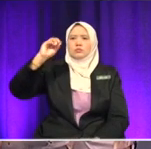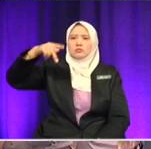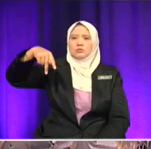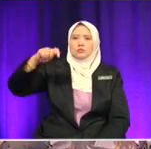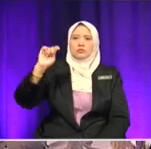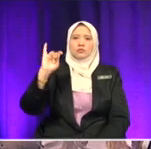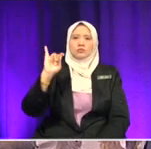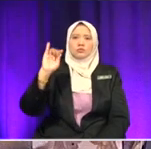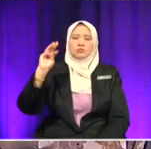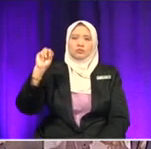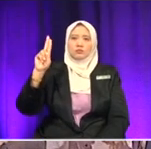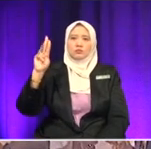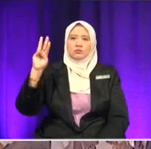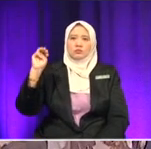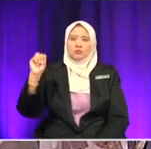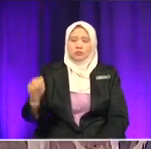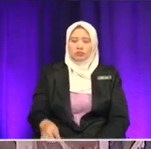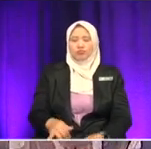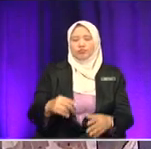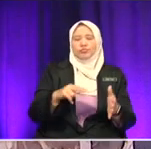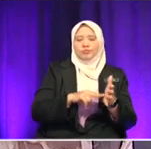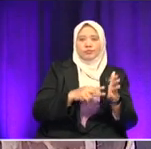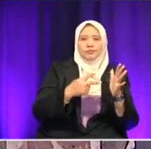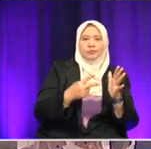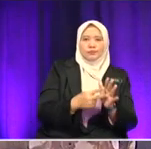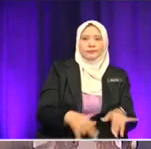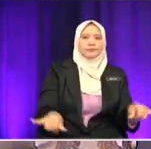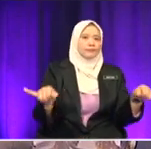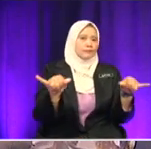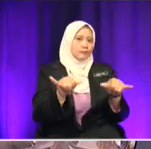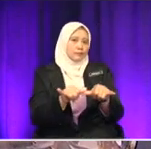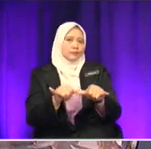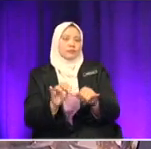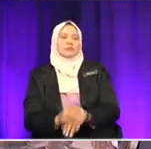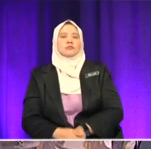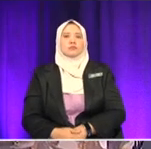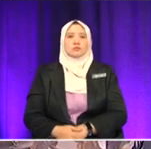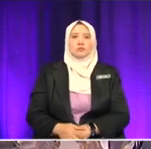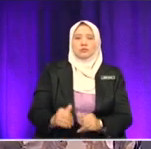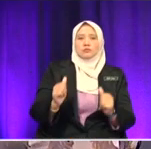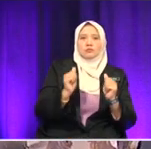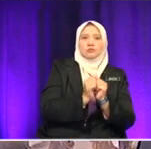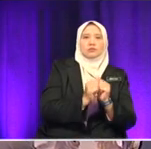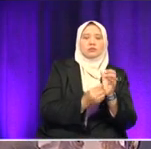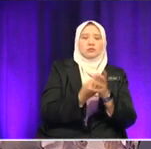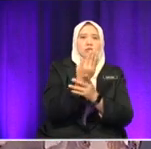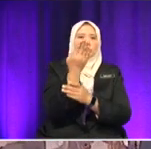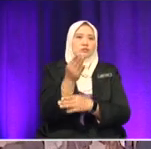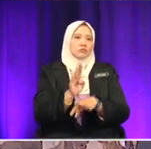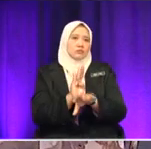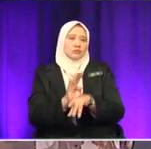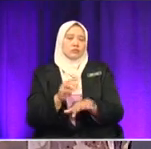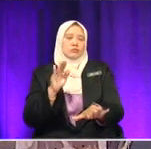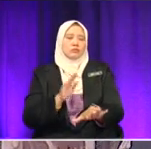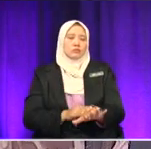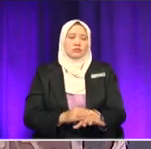maksud sesuai. Sesuai. Jadi, suhu yang paling sesuai untuk pertumbuhan bakteria ialah pada suhu bilik, iaitu 37